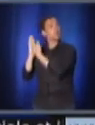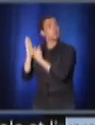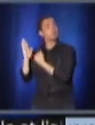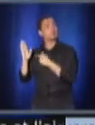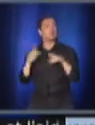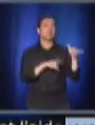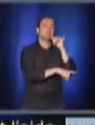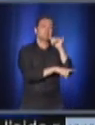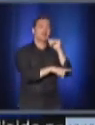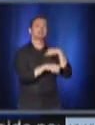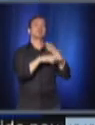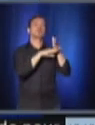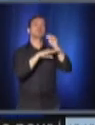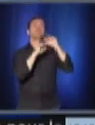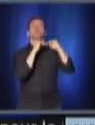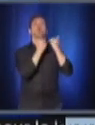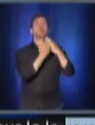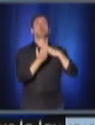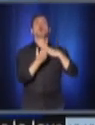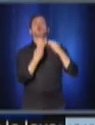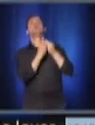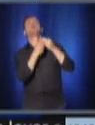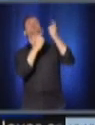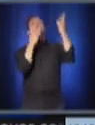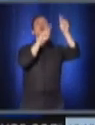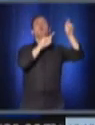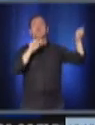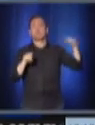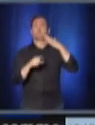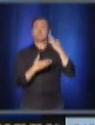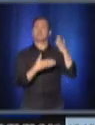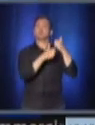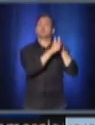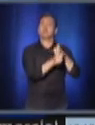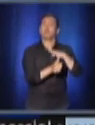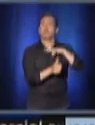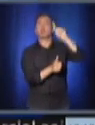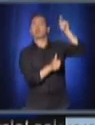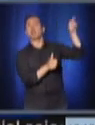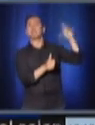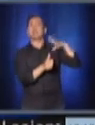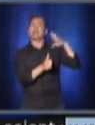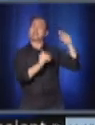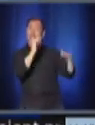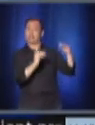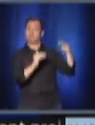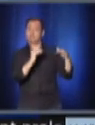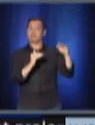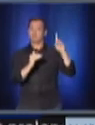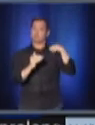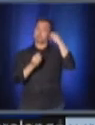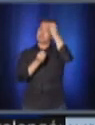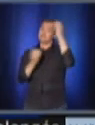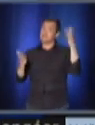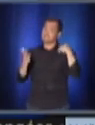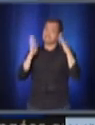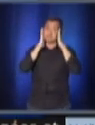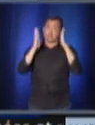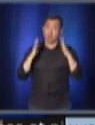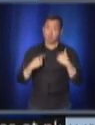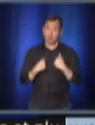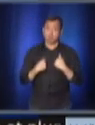pas allé là, mais il y en a qui les respectent, les règles. Alors, il faut trouver cet équilibre-là, mais je vous assure qu'on prend ça très au sérieux. Moi, ce que j'ai